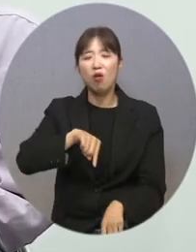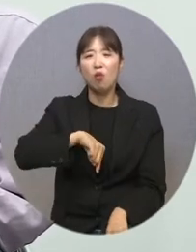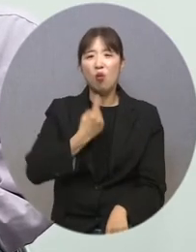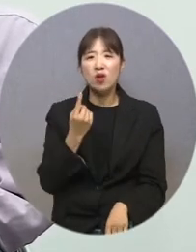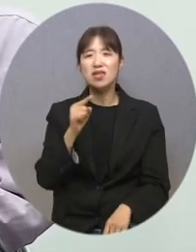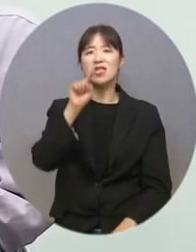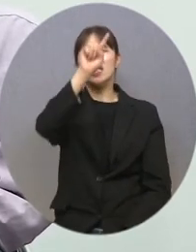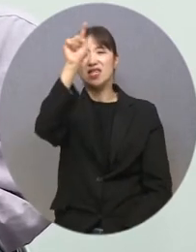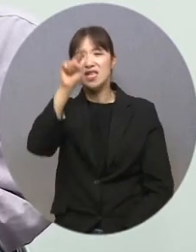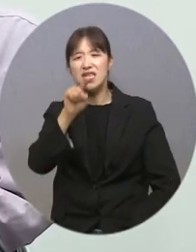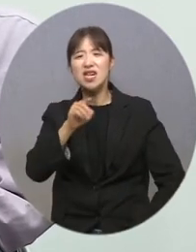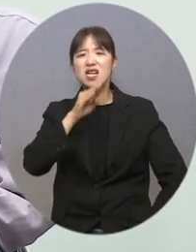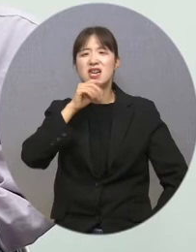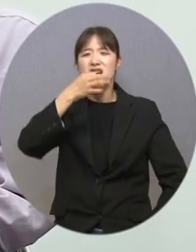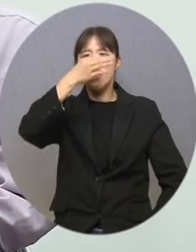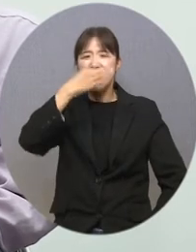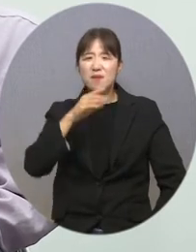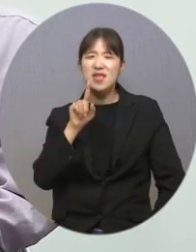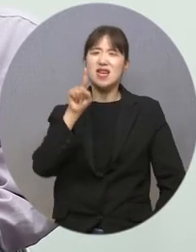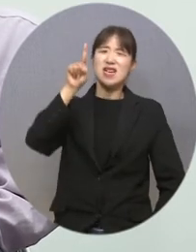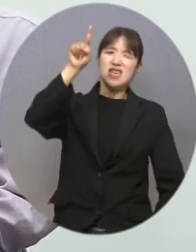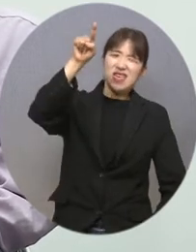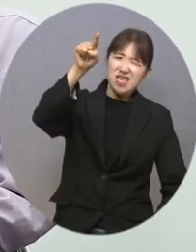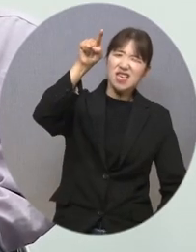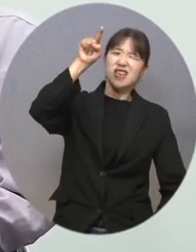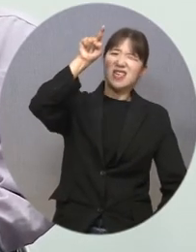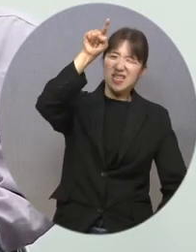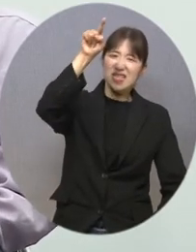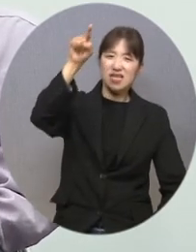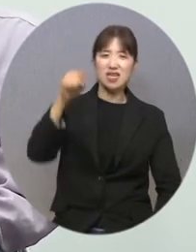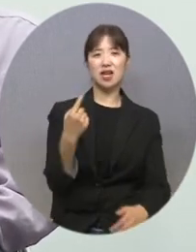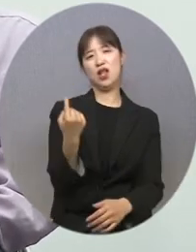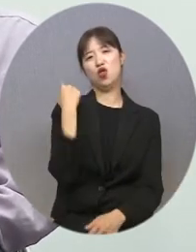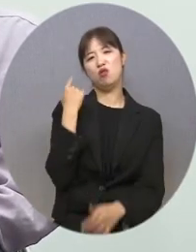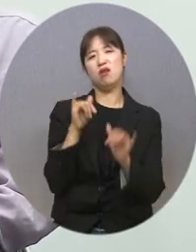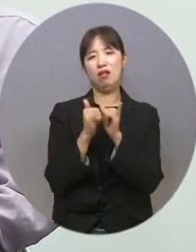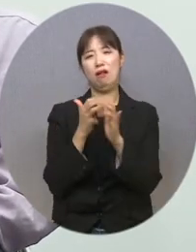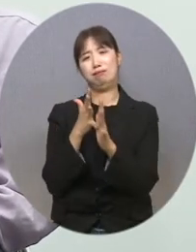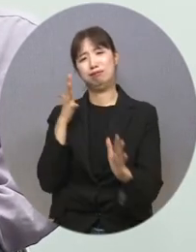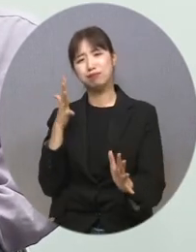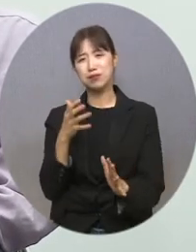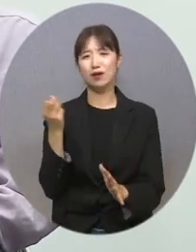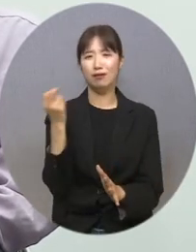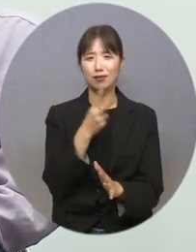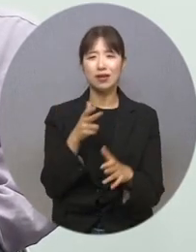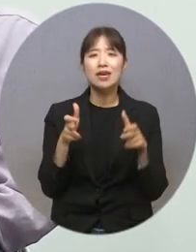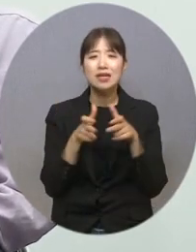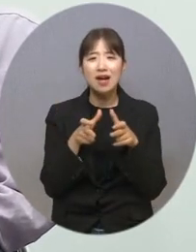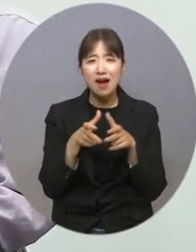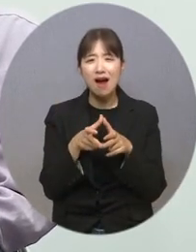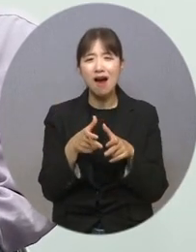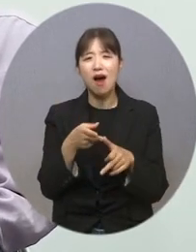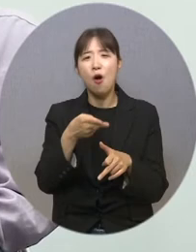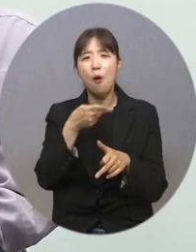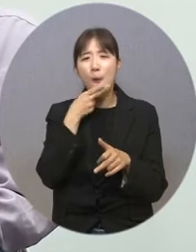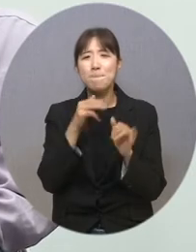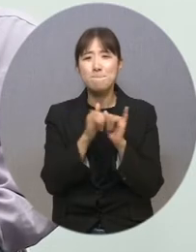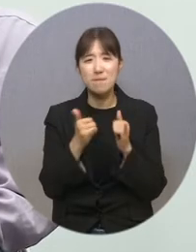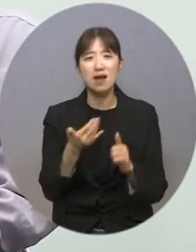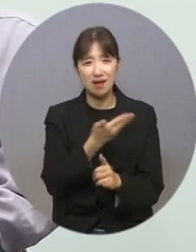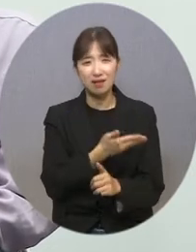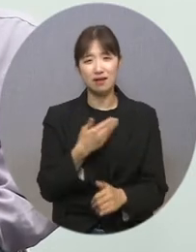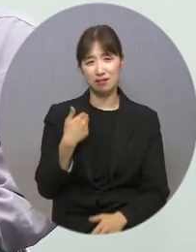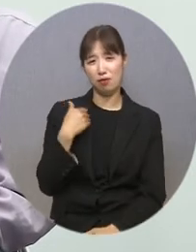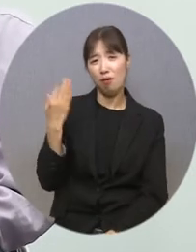할 때는 좀 많이 애를 써야 되서 뒤에 사람들이 기다리기도 하고 아니면은 비장애인